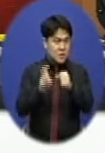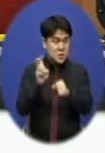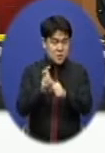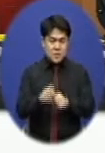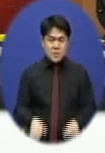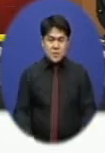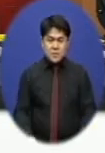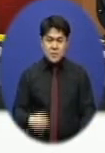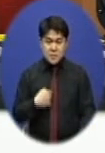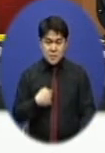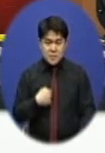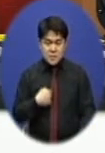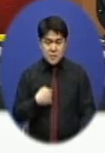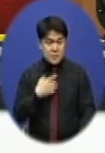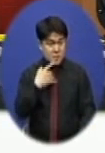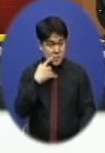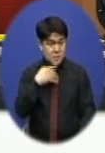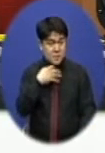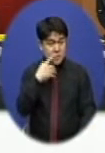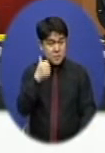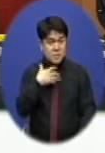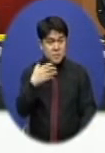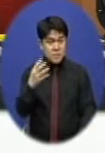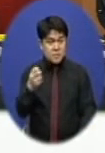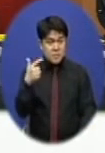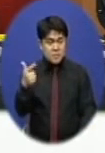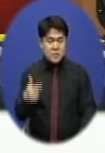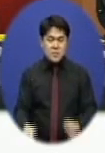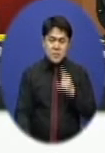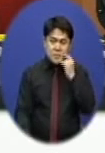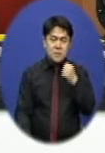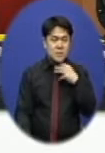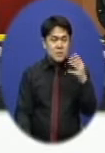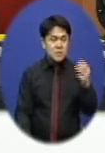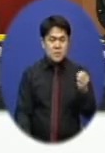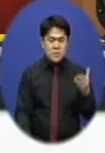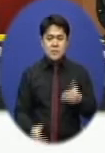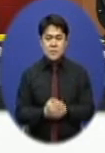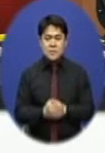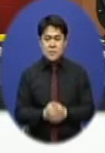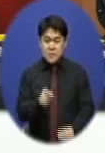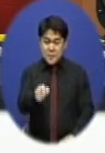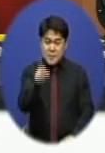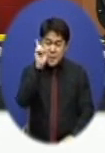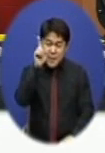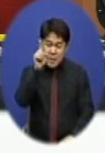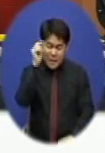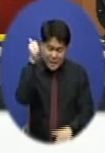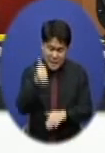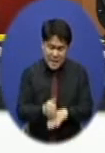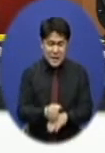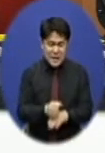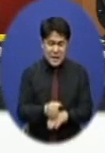어머니 39에 낳았는데 네. 저희 큰언니, 큰오빠가 저한테 매일 놀렸어요. 너는 매일 맨 찌끄레기로